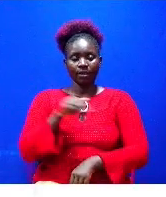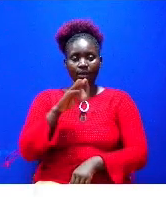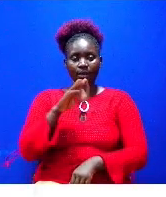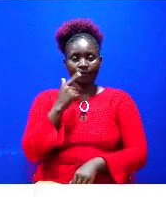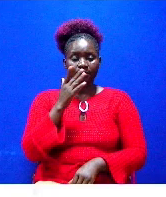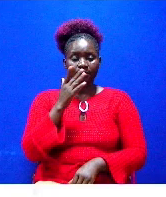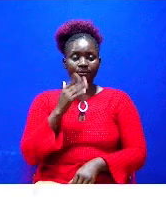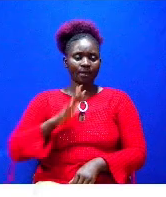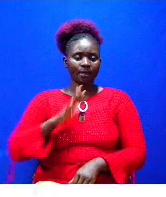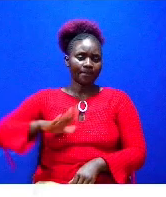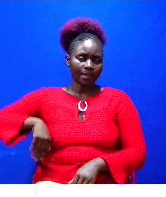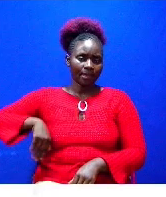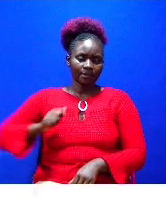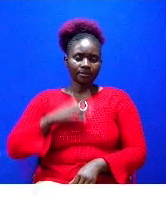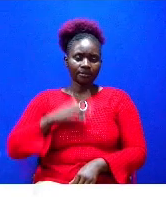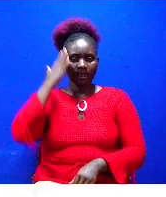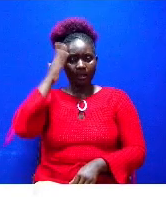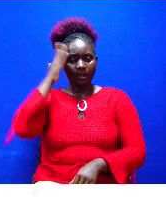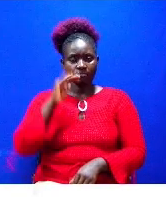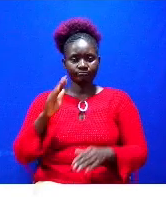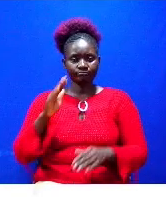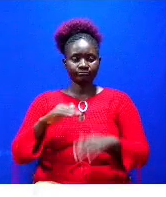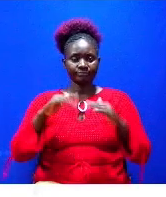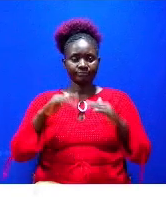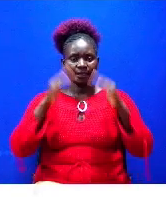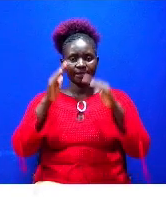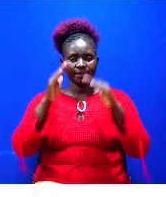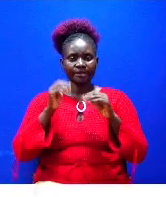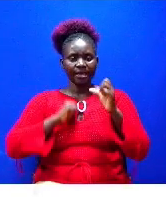magega yo kumbanyi watara imokia getambu kiru kibwenerete